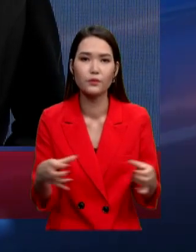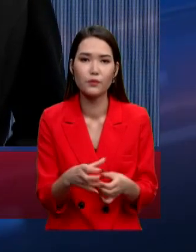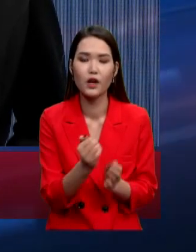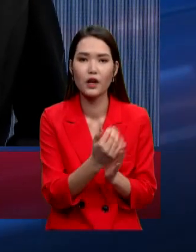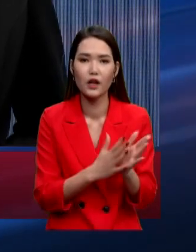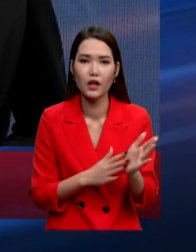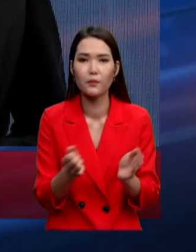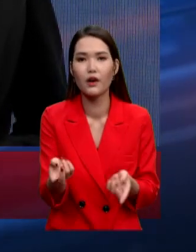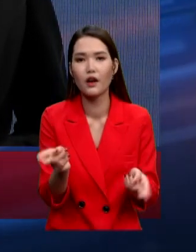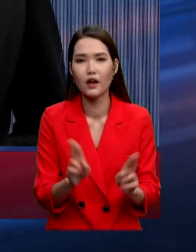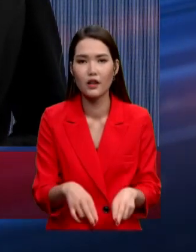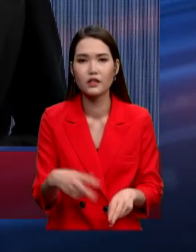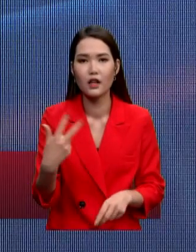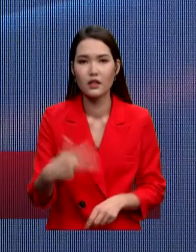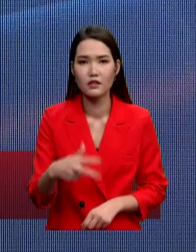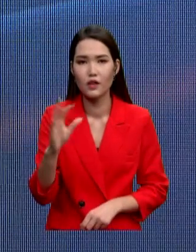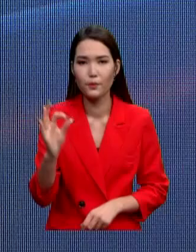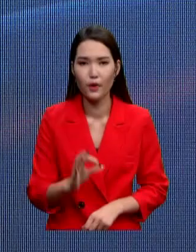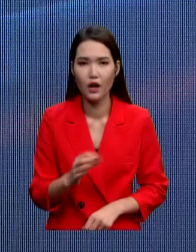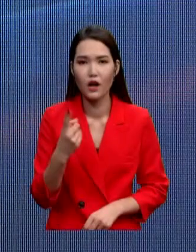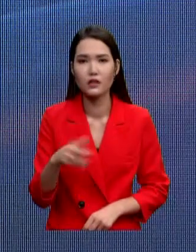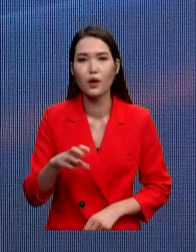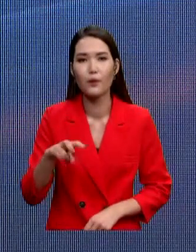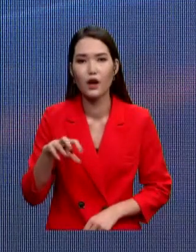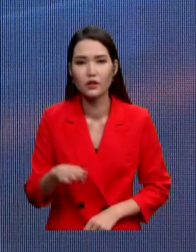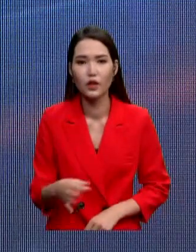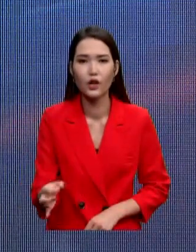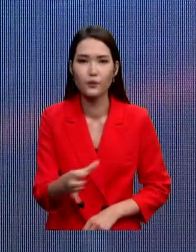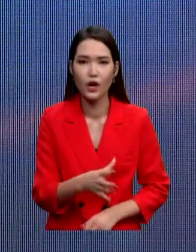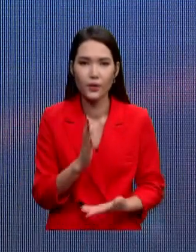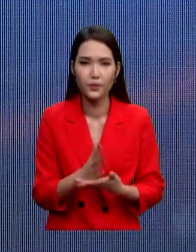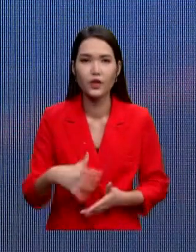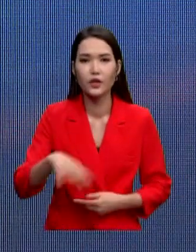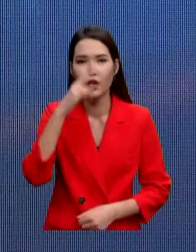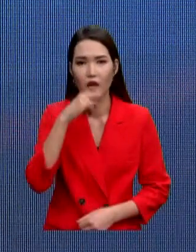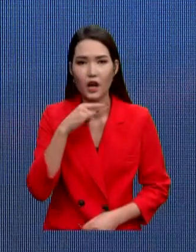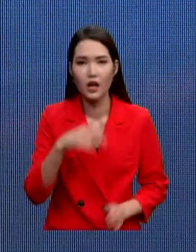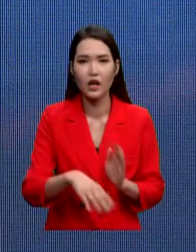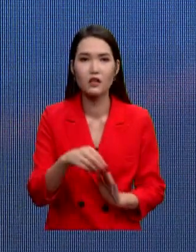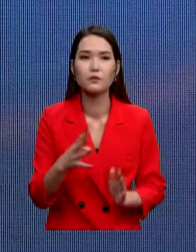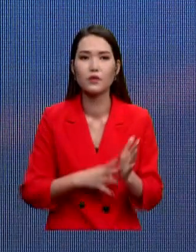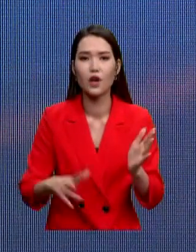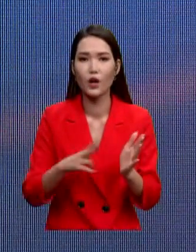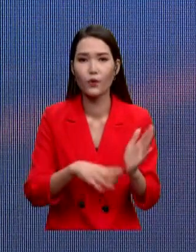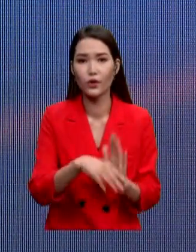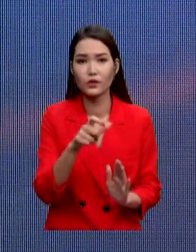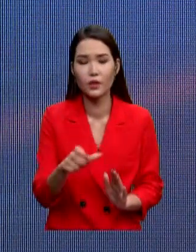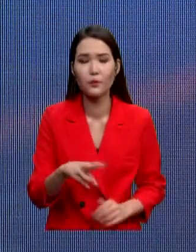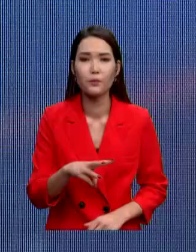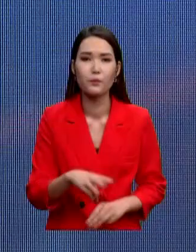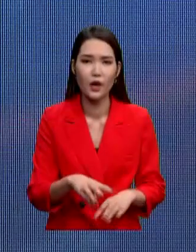спискам, остальные 30% по одномандатным округам. Всего казахстанцы избирали 98 депутатов